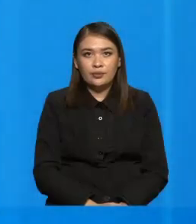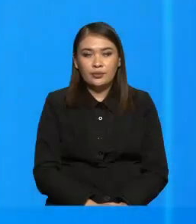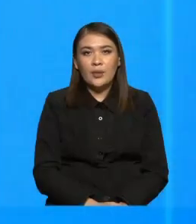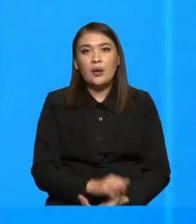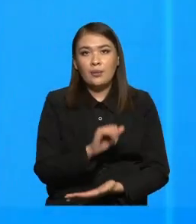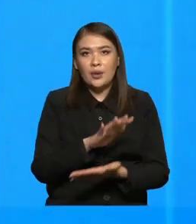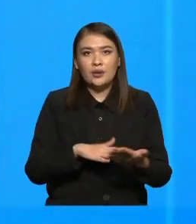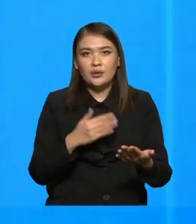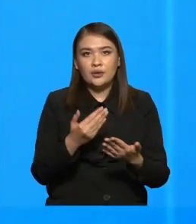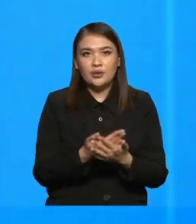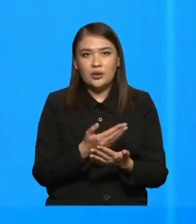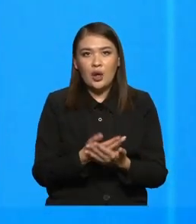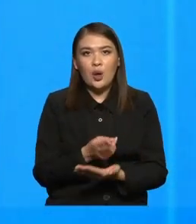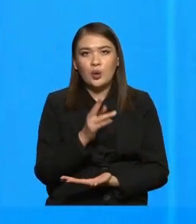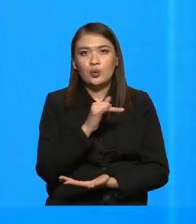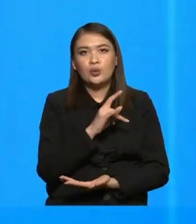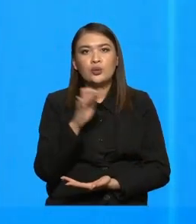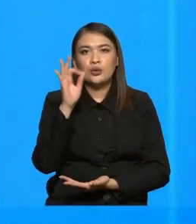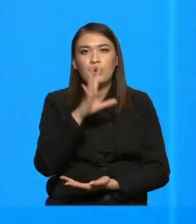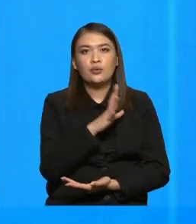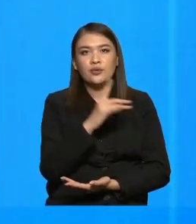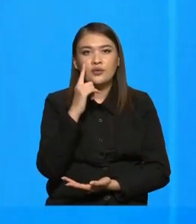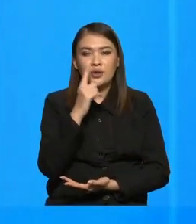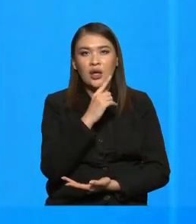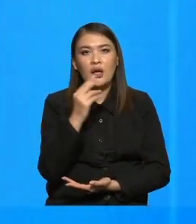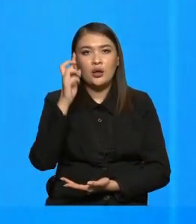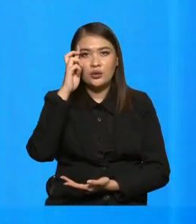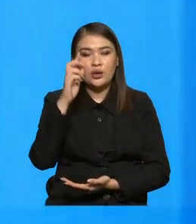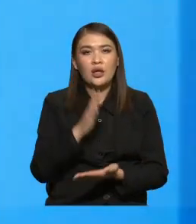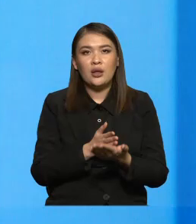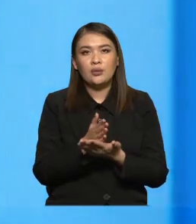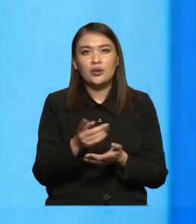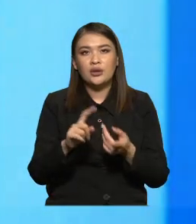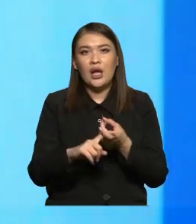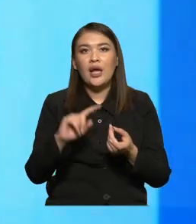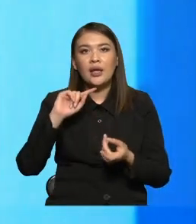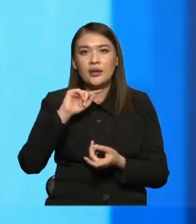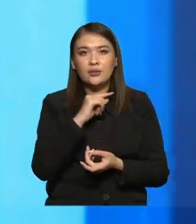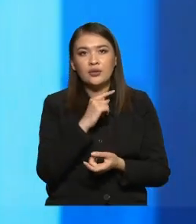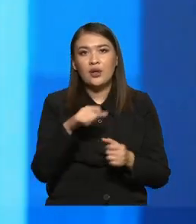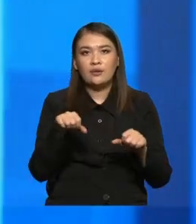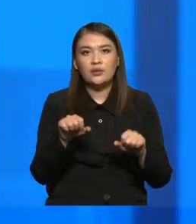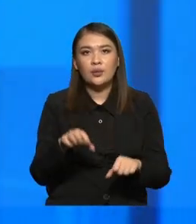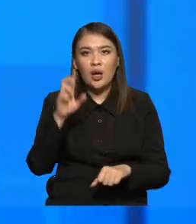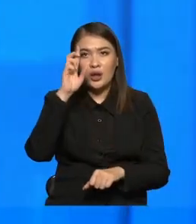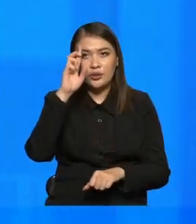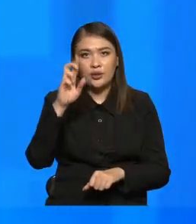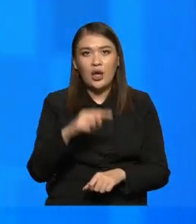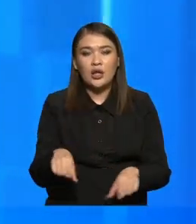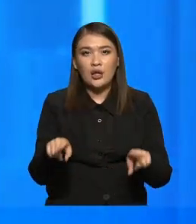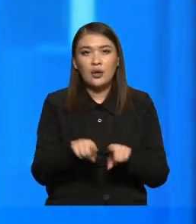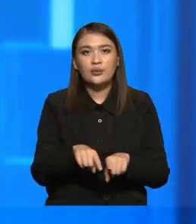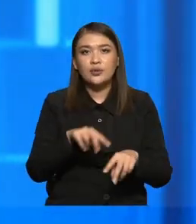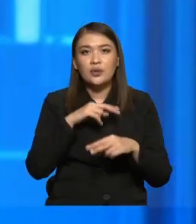мы продолжаем программу политический курс и взгляды стран напрямую зависят от экономических возможностей государства такое